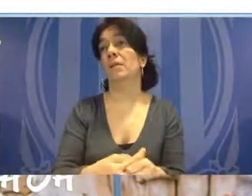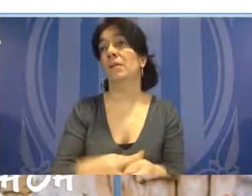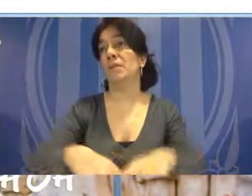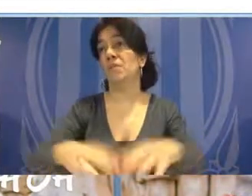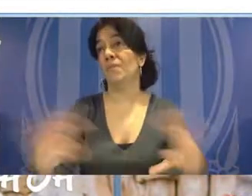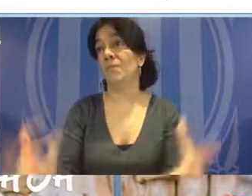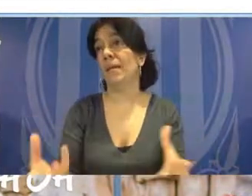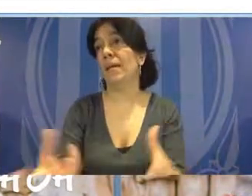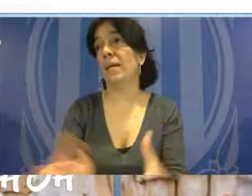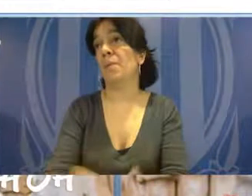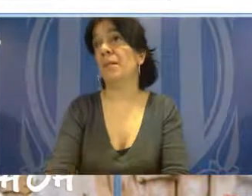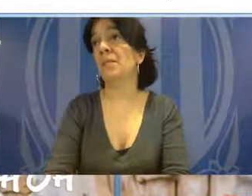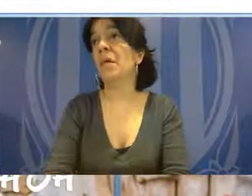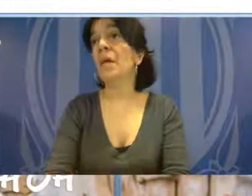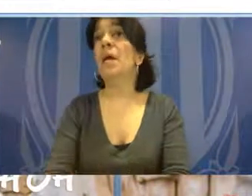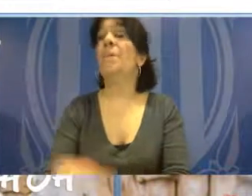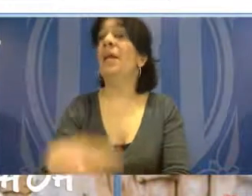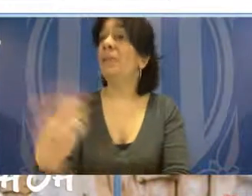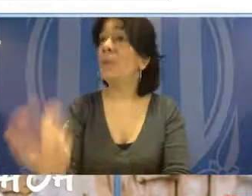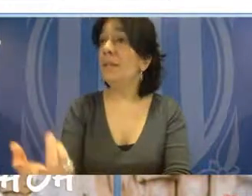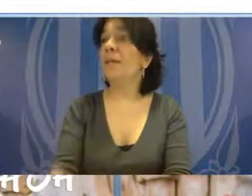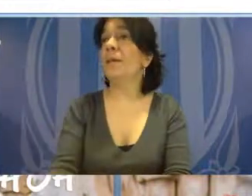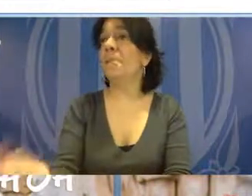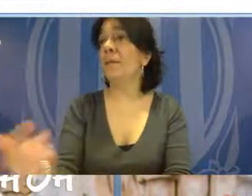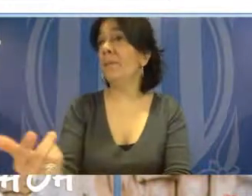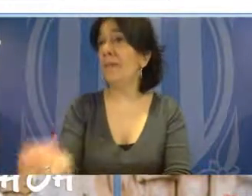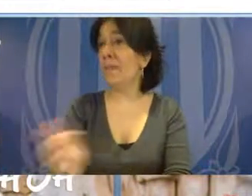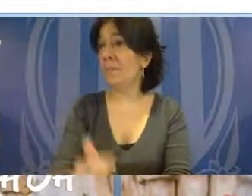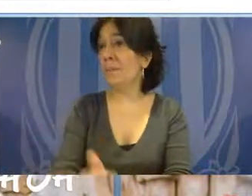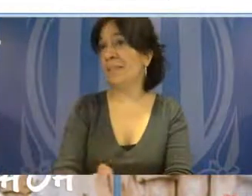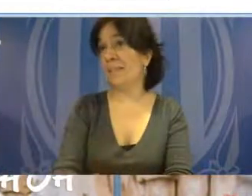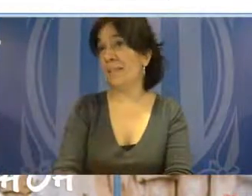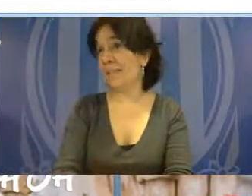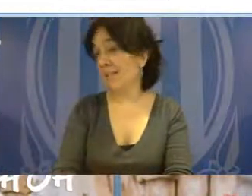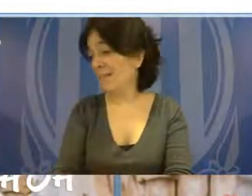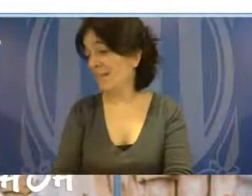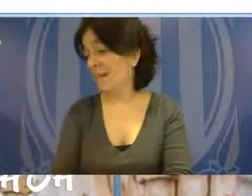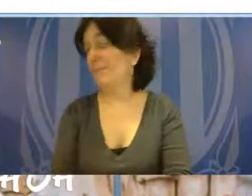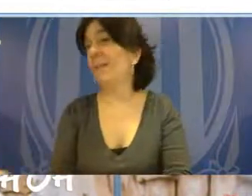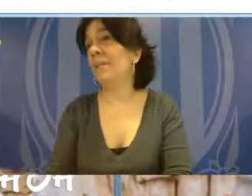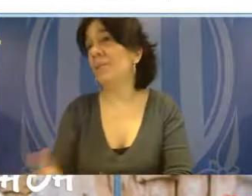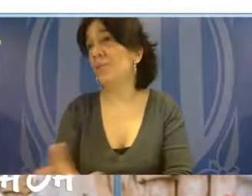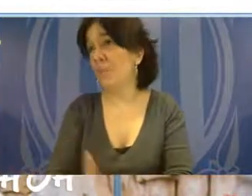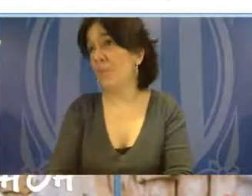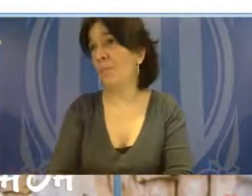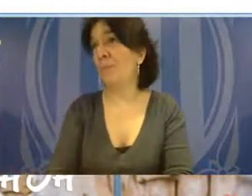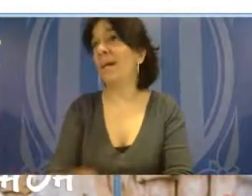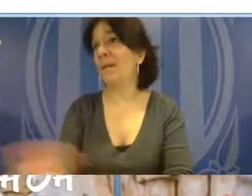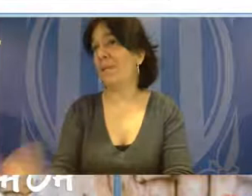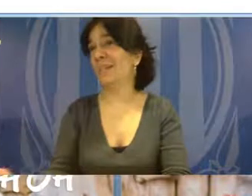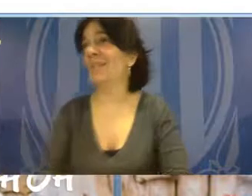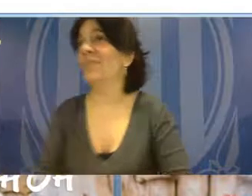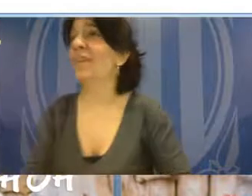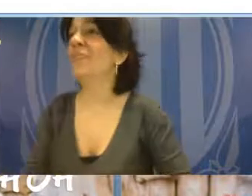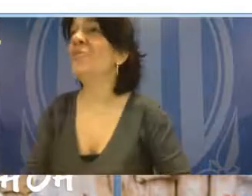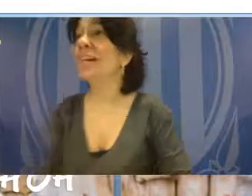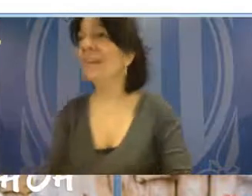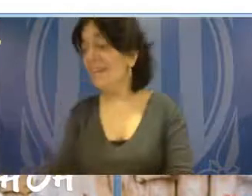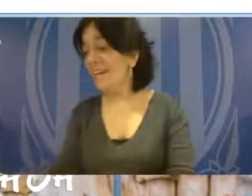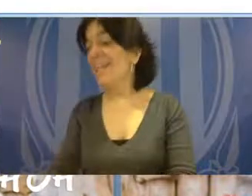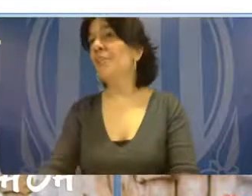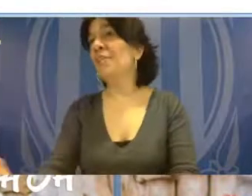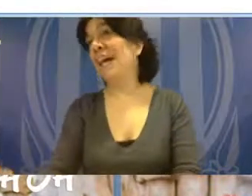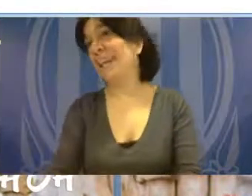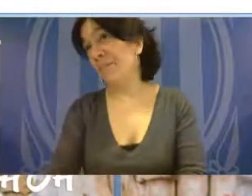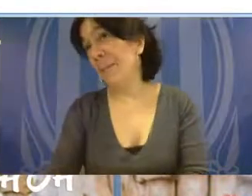compartir, i així es va creant més. Pel Twitter també veiem imatges que ens interessen. Aquest matí hem vist una molt maca d'una seguidora nostra,